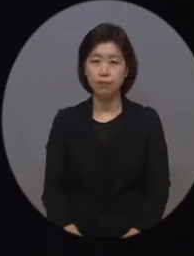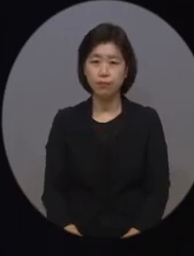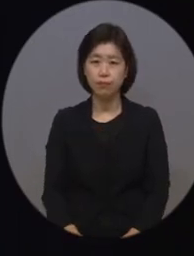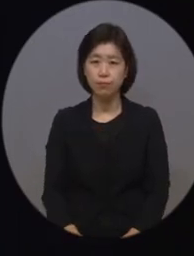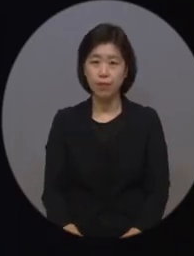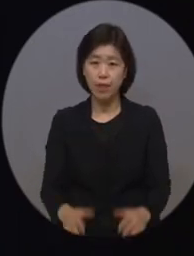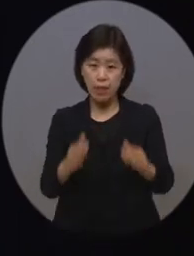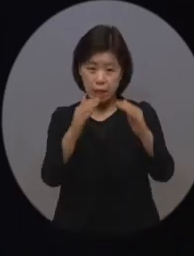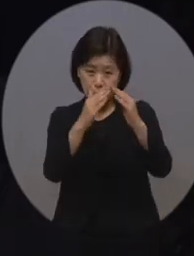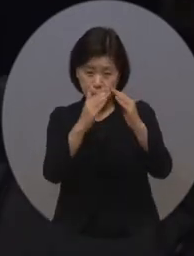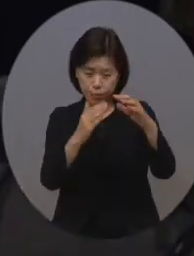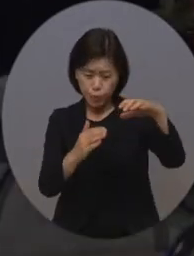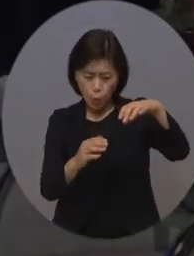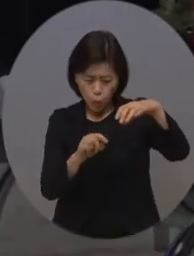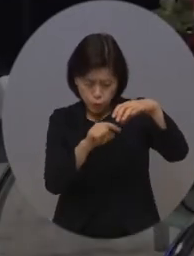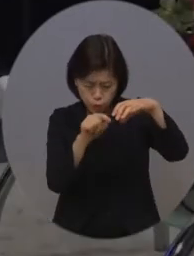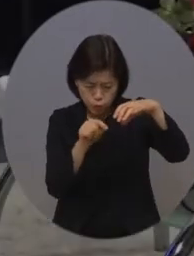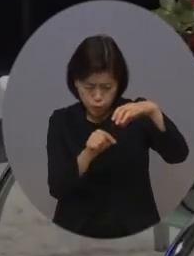동굴은 아늑하다.